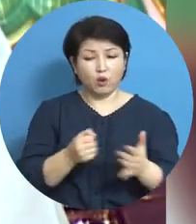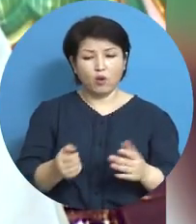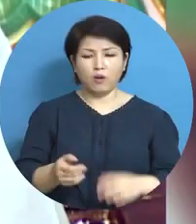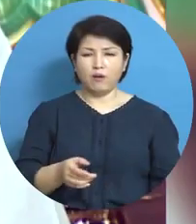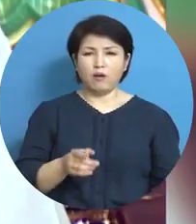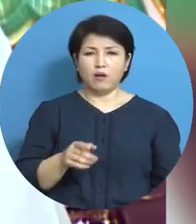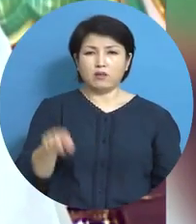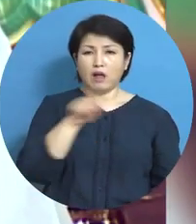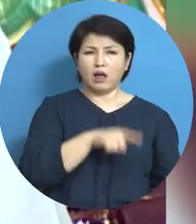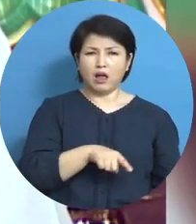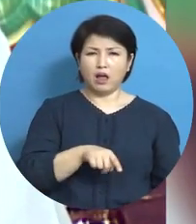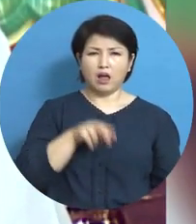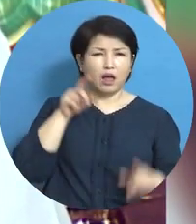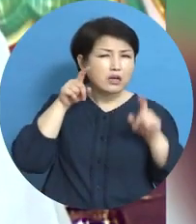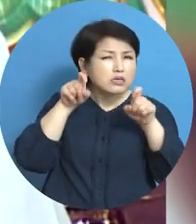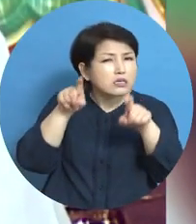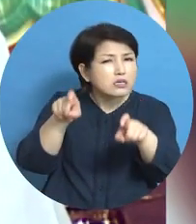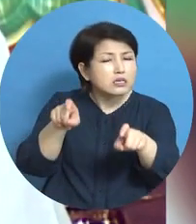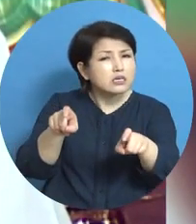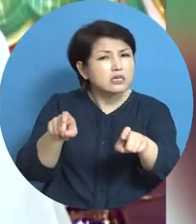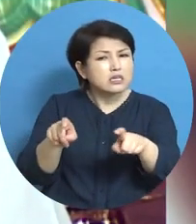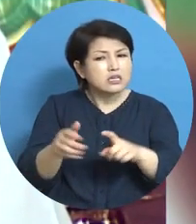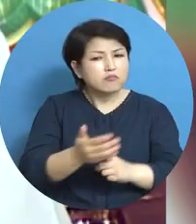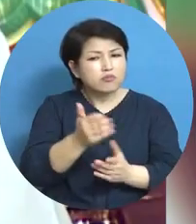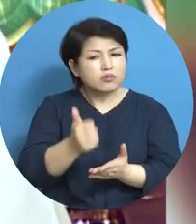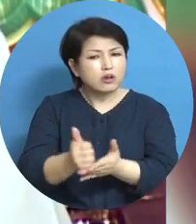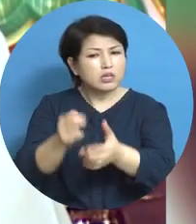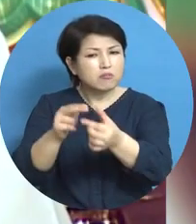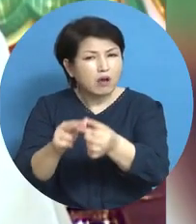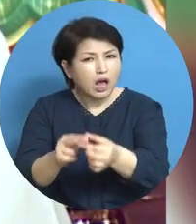부처님과 비구들이 이 여자를